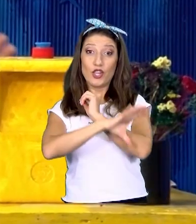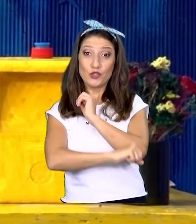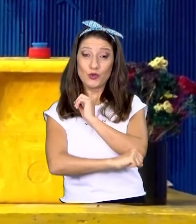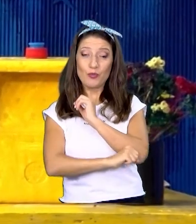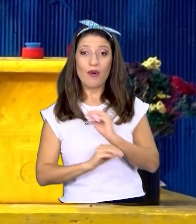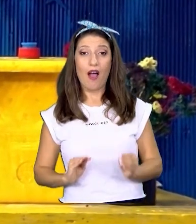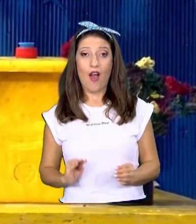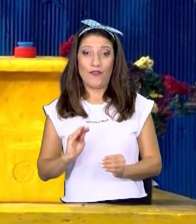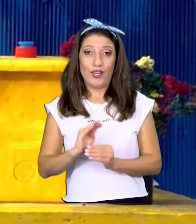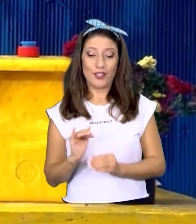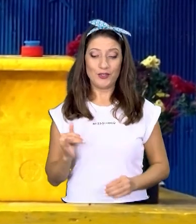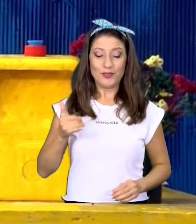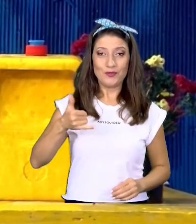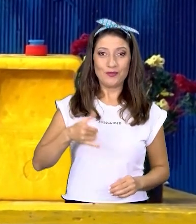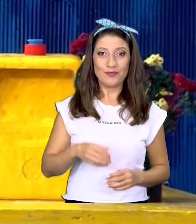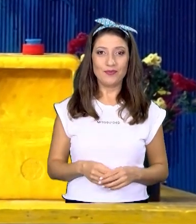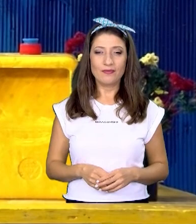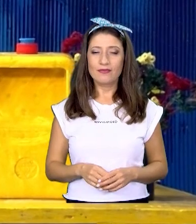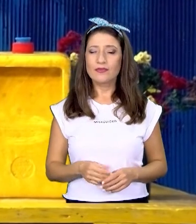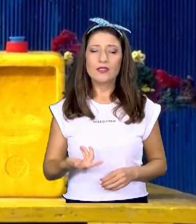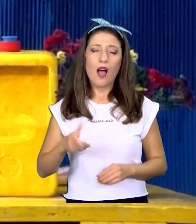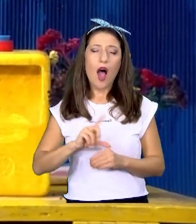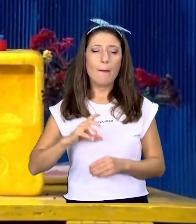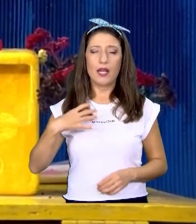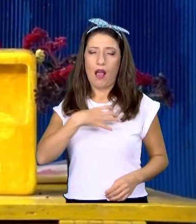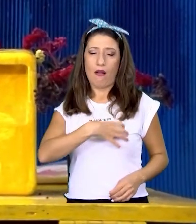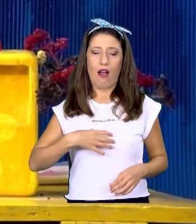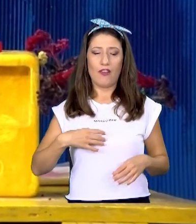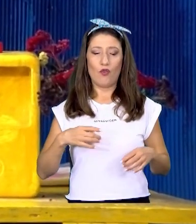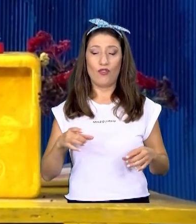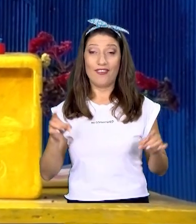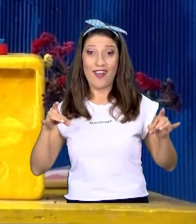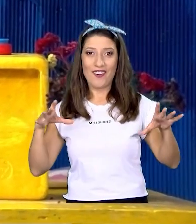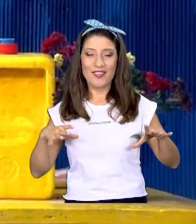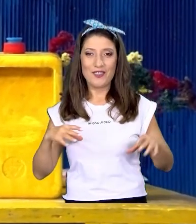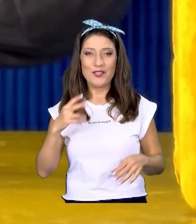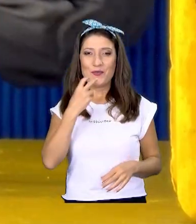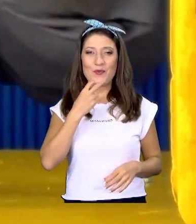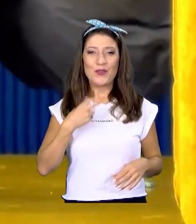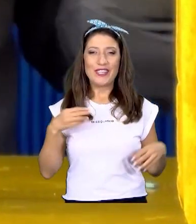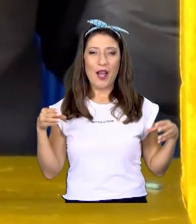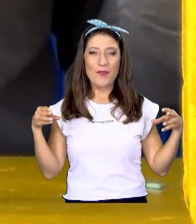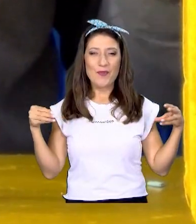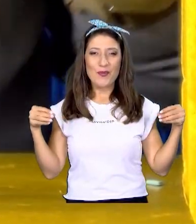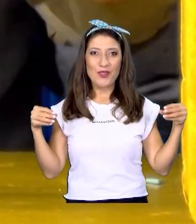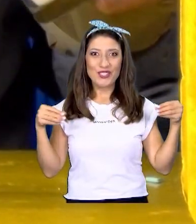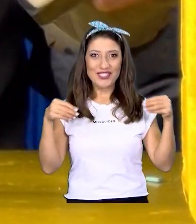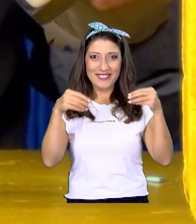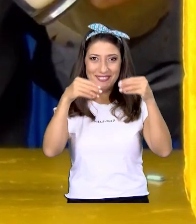և վերջում ավելացնում ենք ամենա կարևոր կախարդական բաղադրիչը,